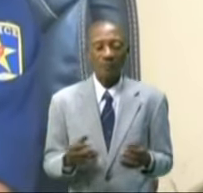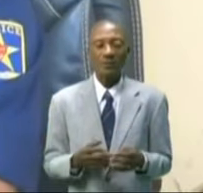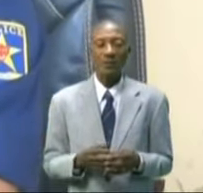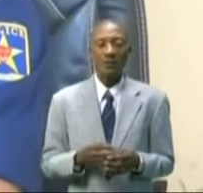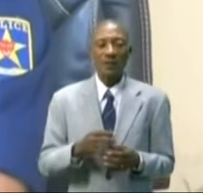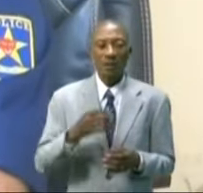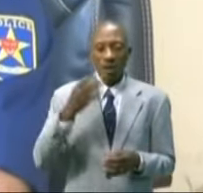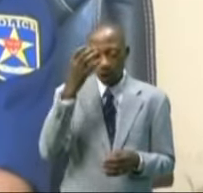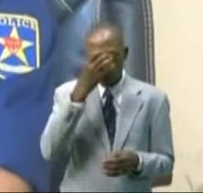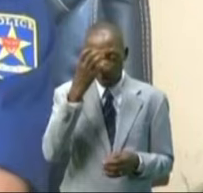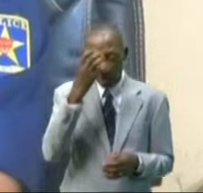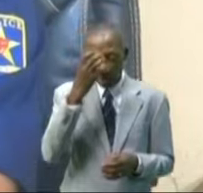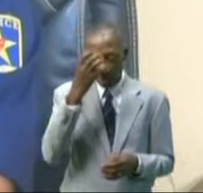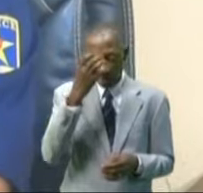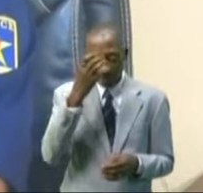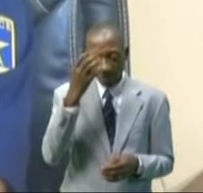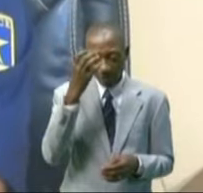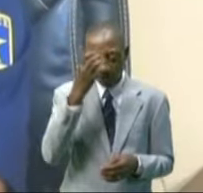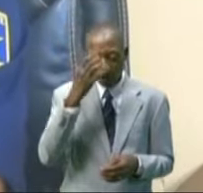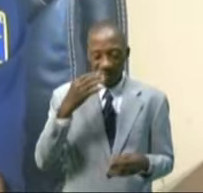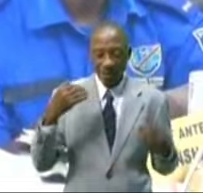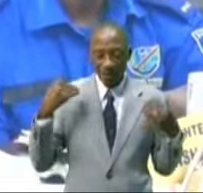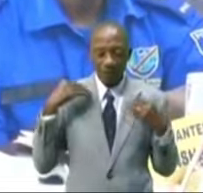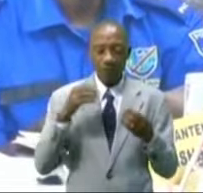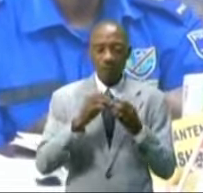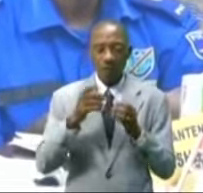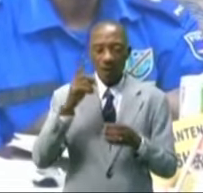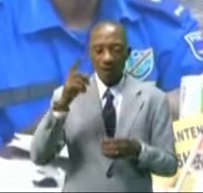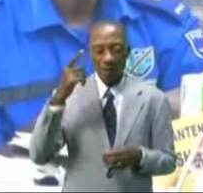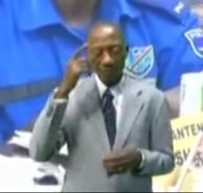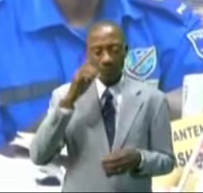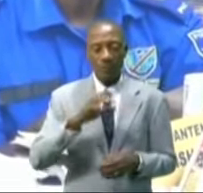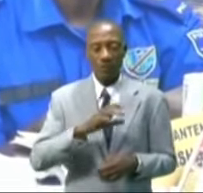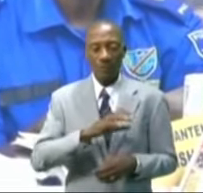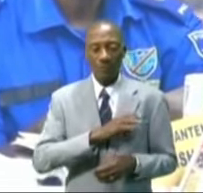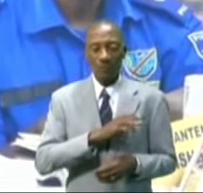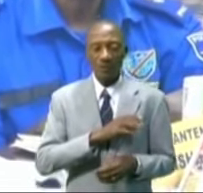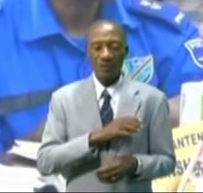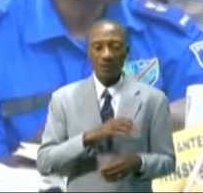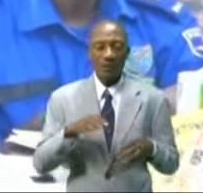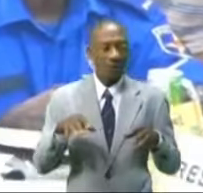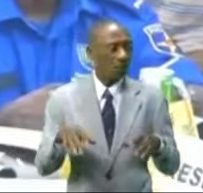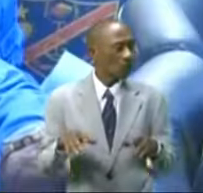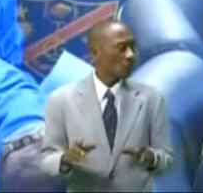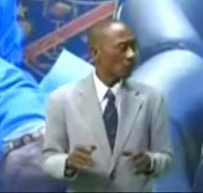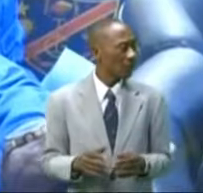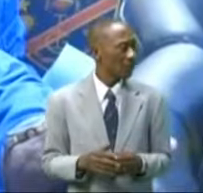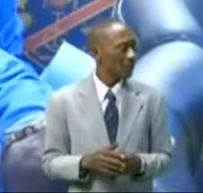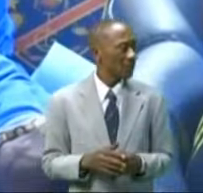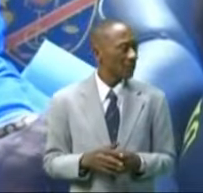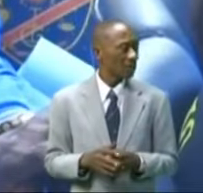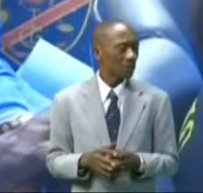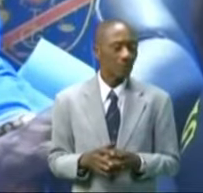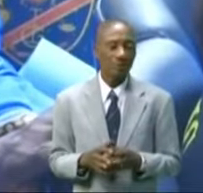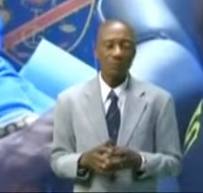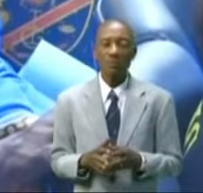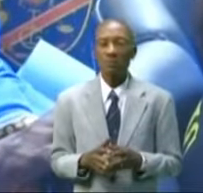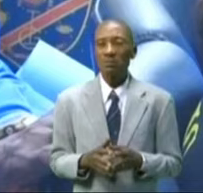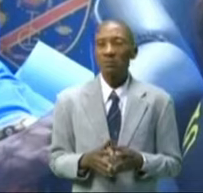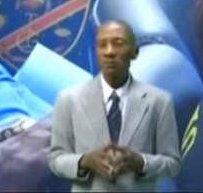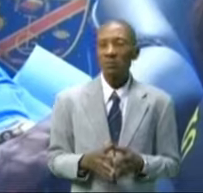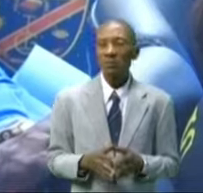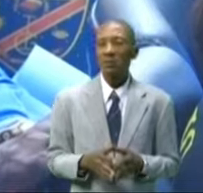s'intensifient à l'inspection générale de la police. Dans la salle de réunion de cette unité de contrôle de la police, l'inspecteur